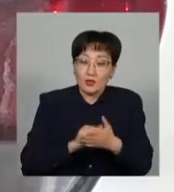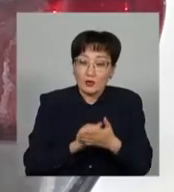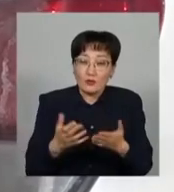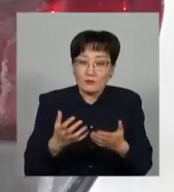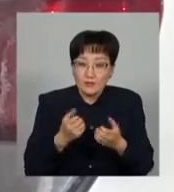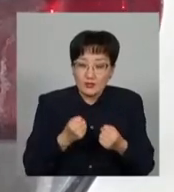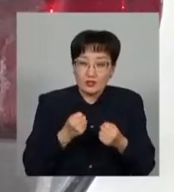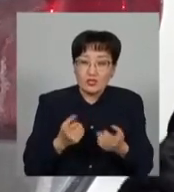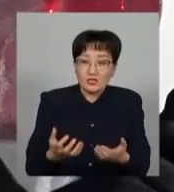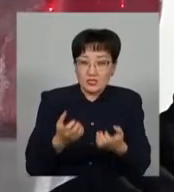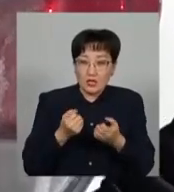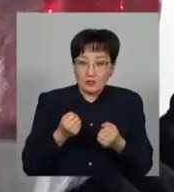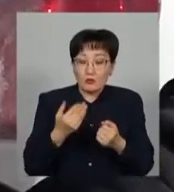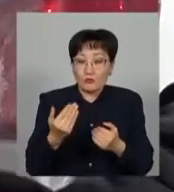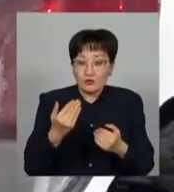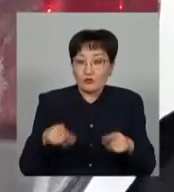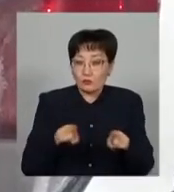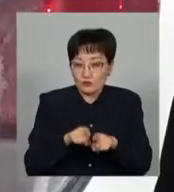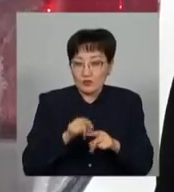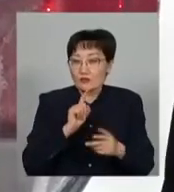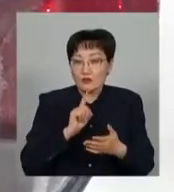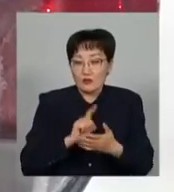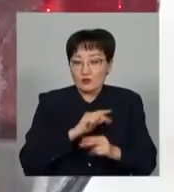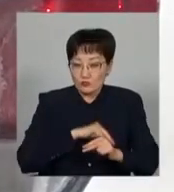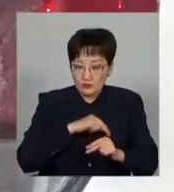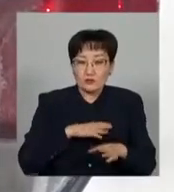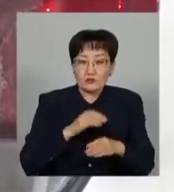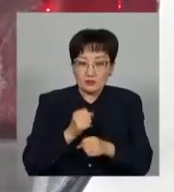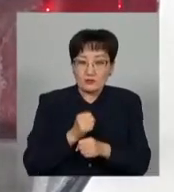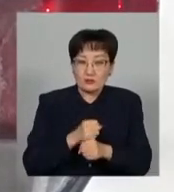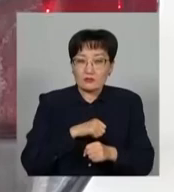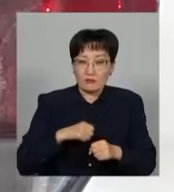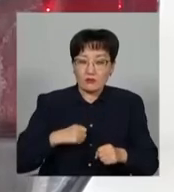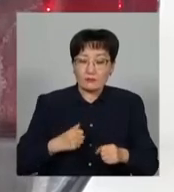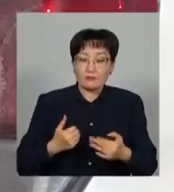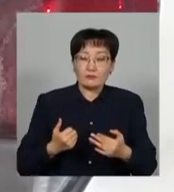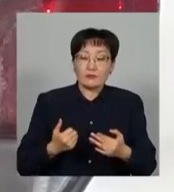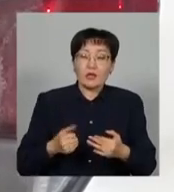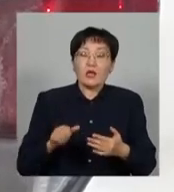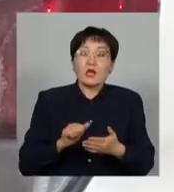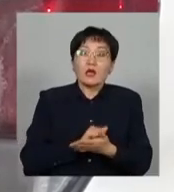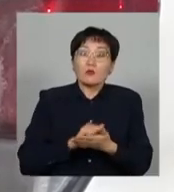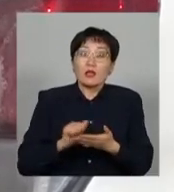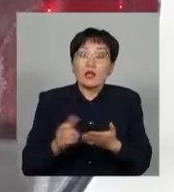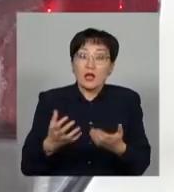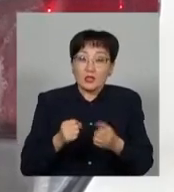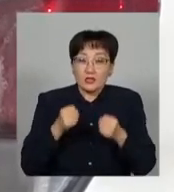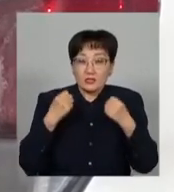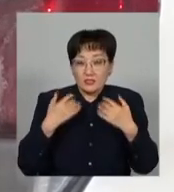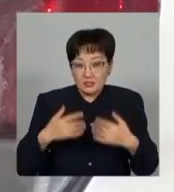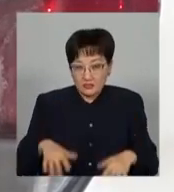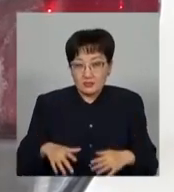берсін, бермесін қолынан тартып алу бүгісінің өзінің міндеті. Сөйтіп жаңағы нені қағазды құжаттарды алып болғаннан